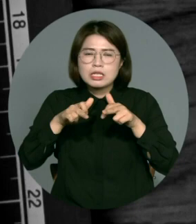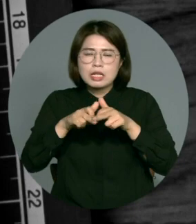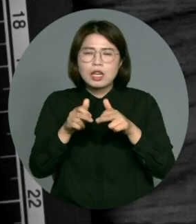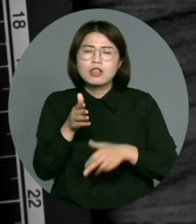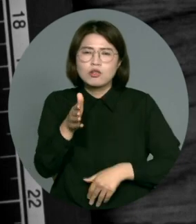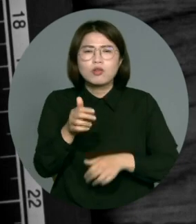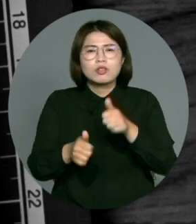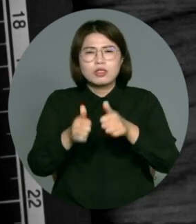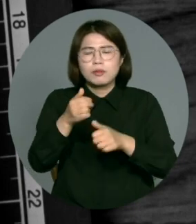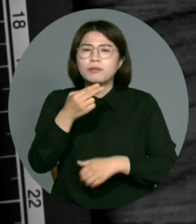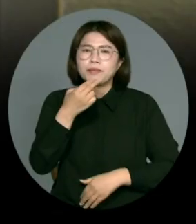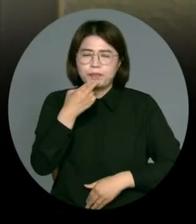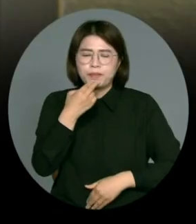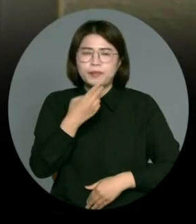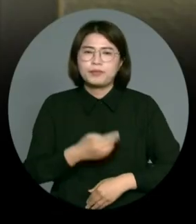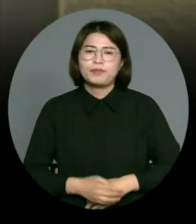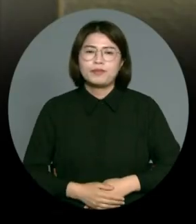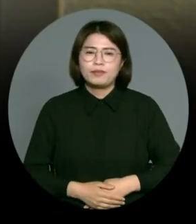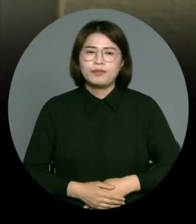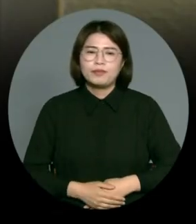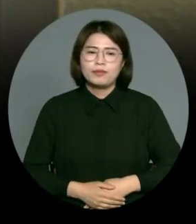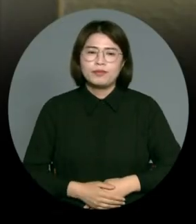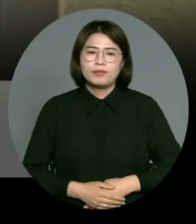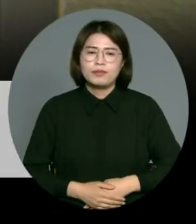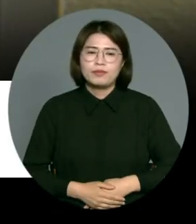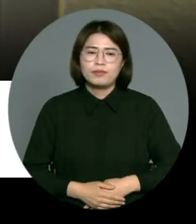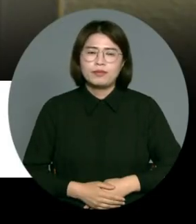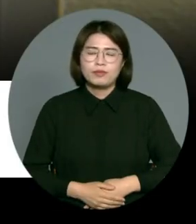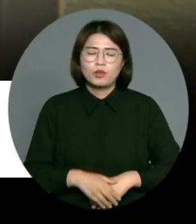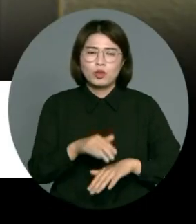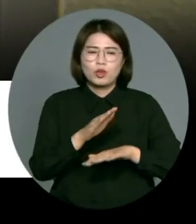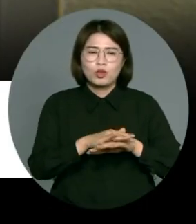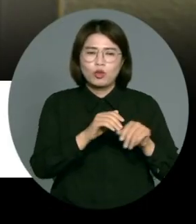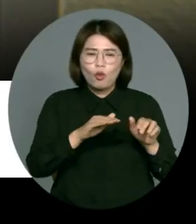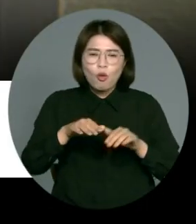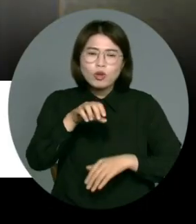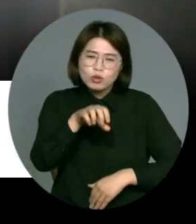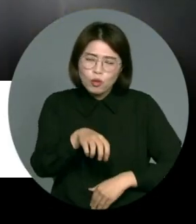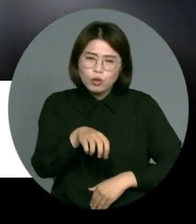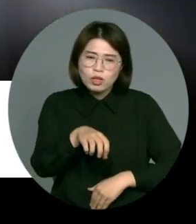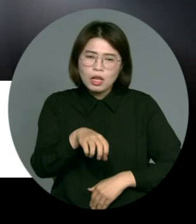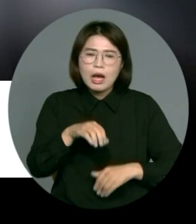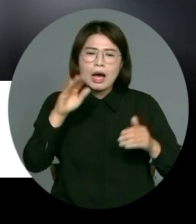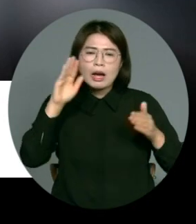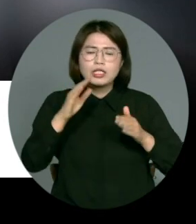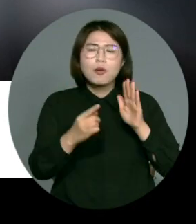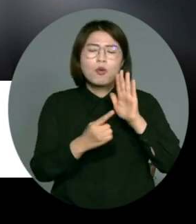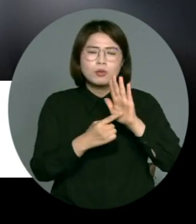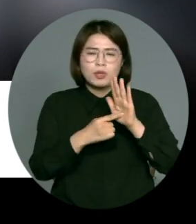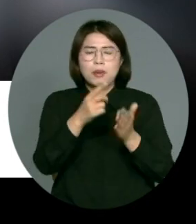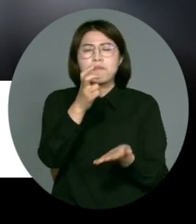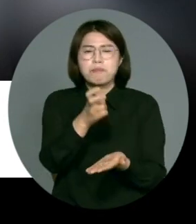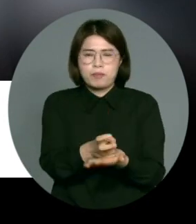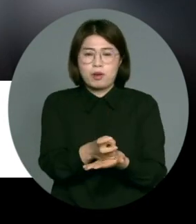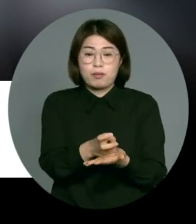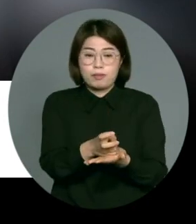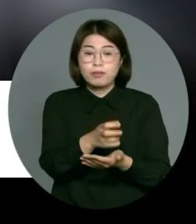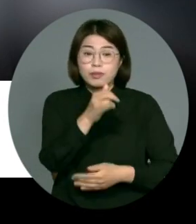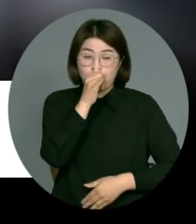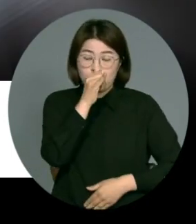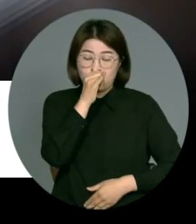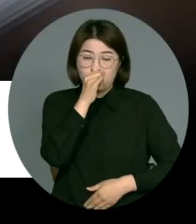전형이 아예 없습니다. 노후촌이나 이런 것들은 선생님들 모집하는 게 법으로 정해져